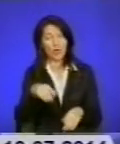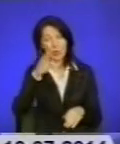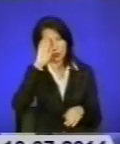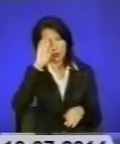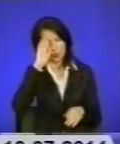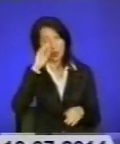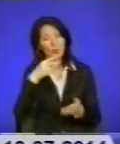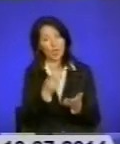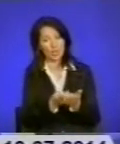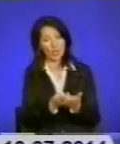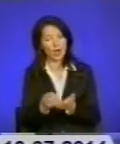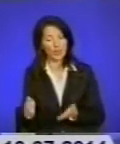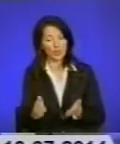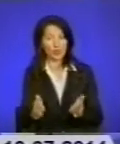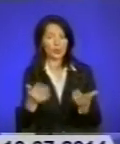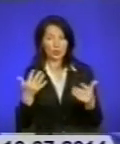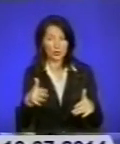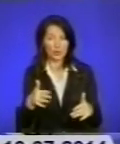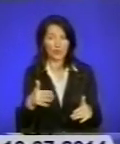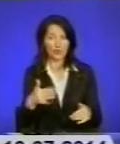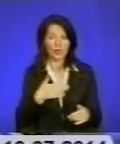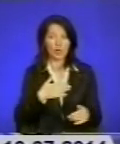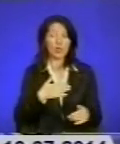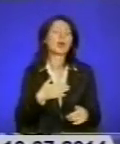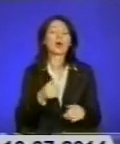Наш працівник також зупинився, побачив цю ситуацію,